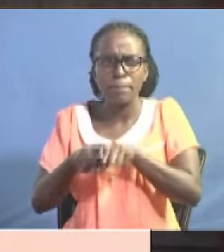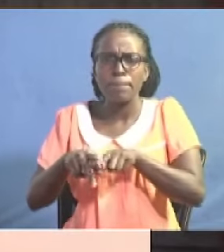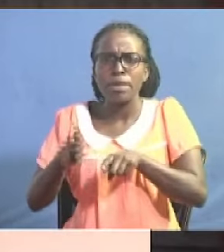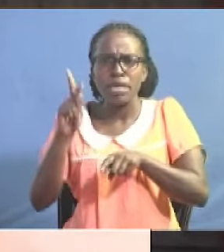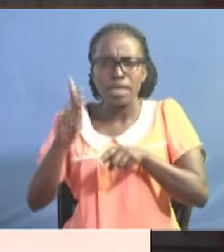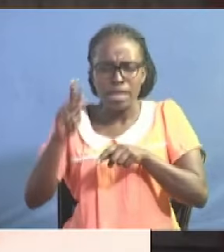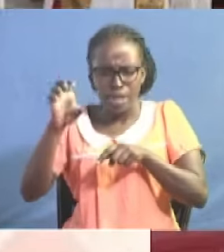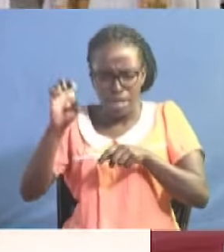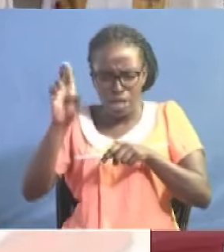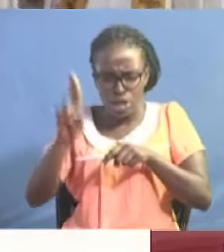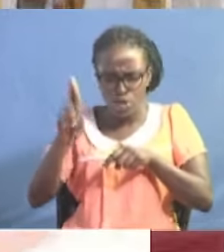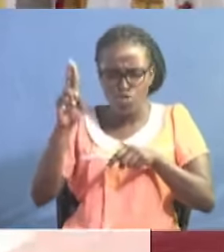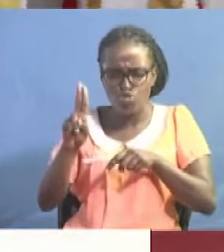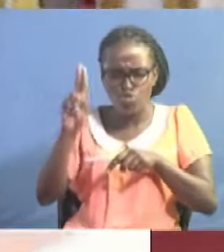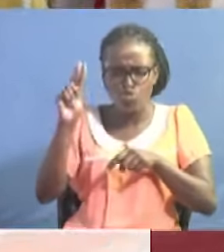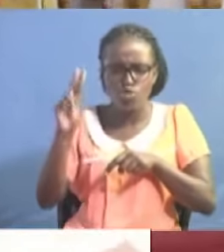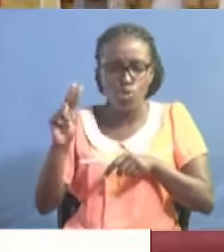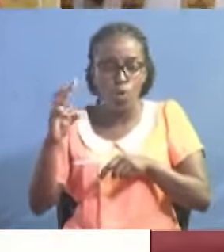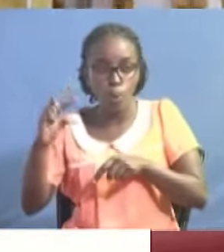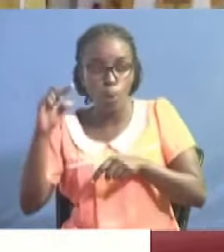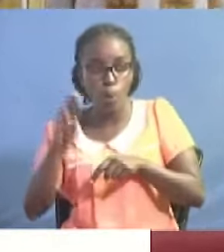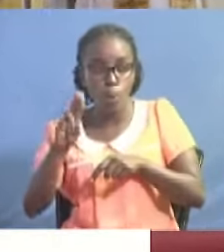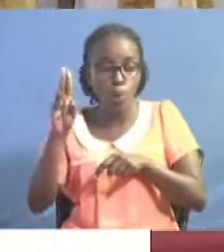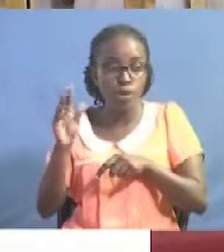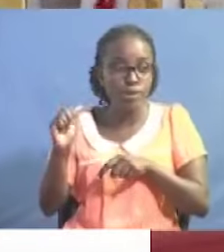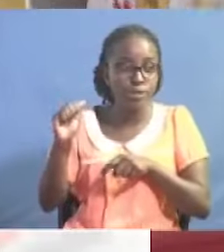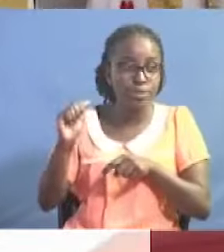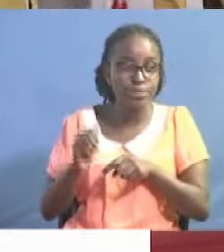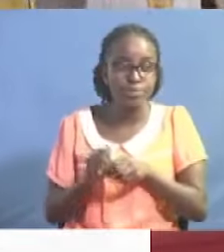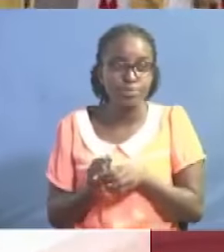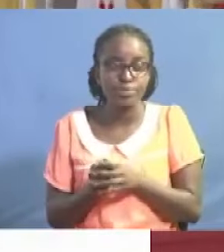Kirinyaga inakabiliwa na hasara.